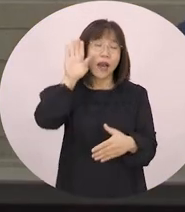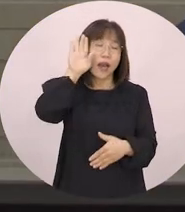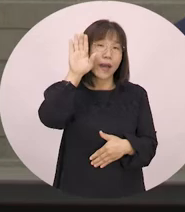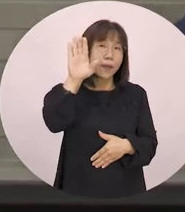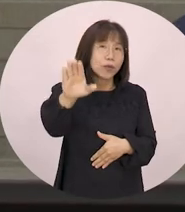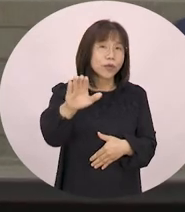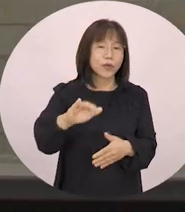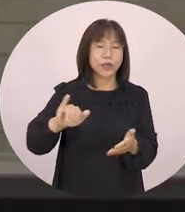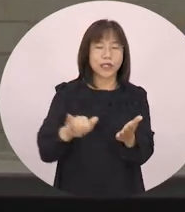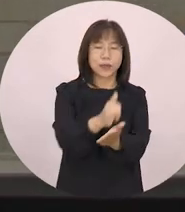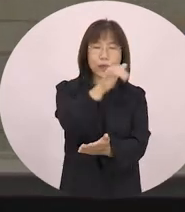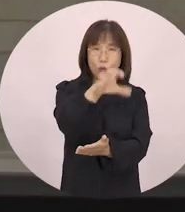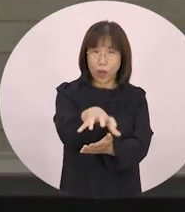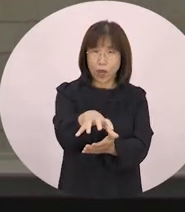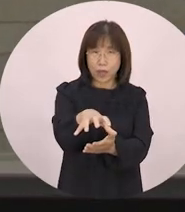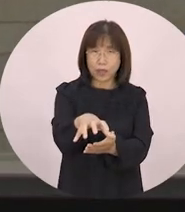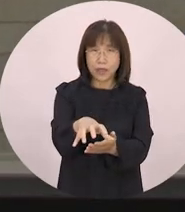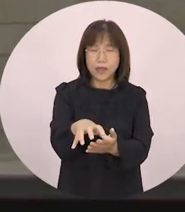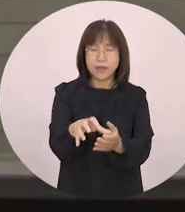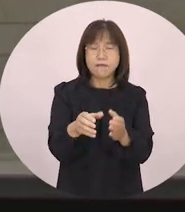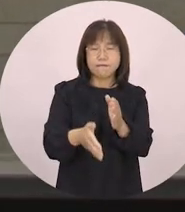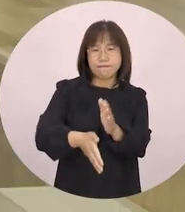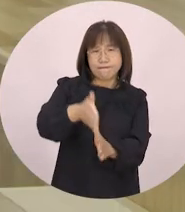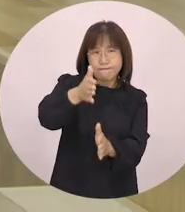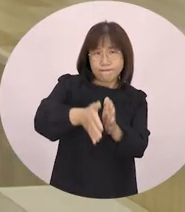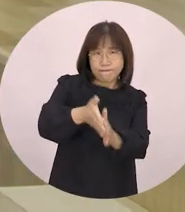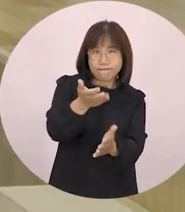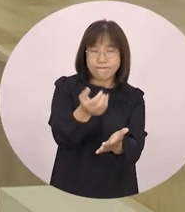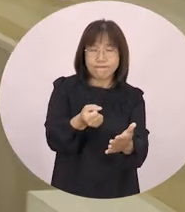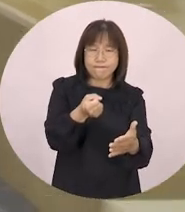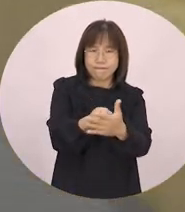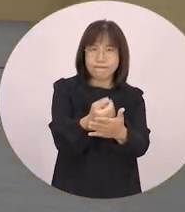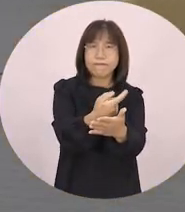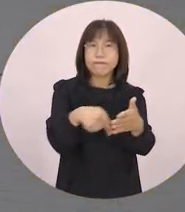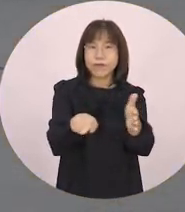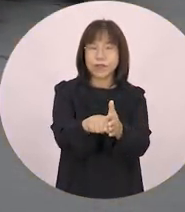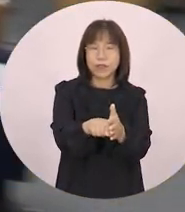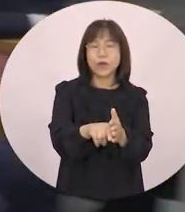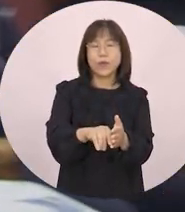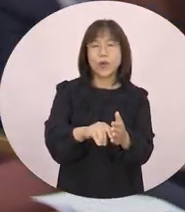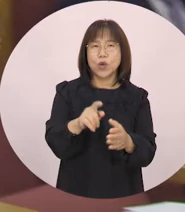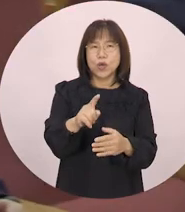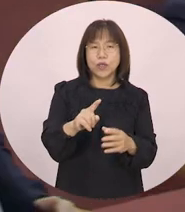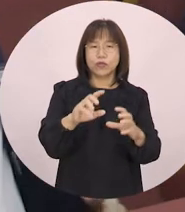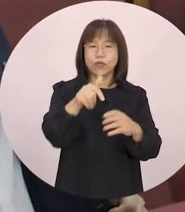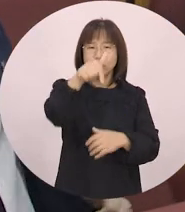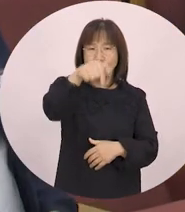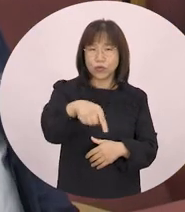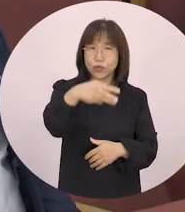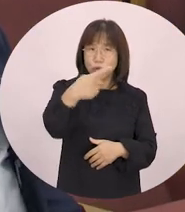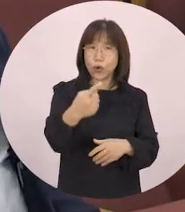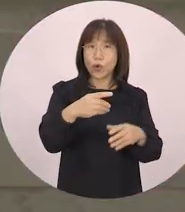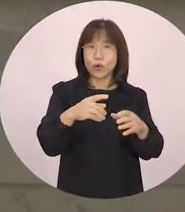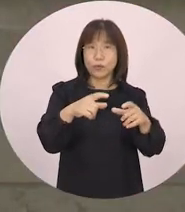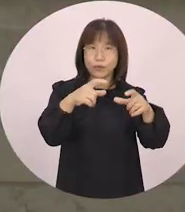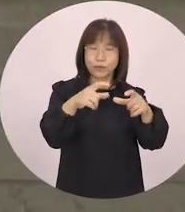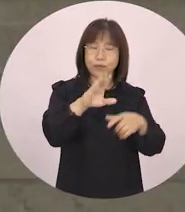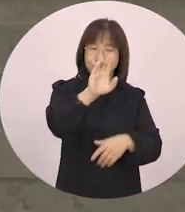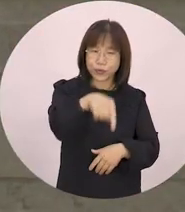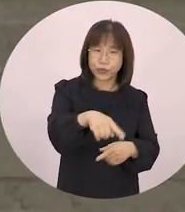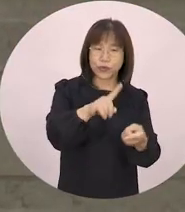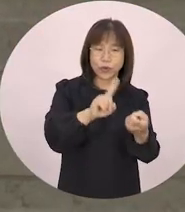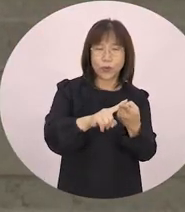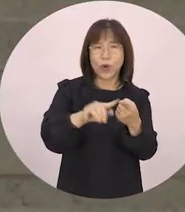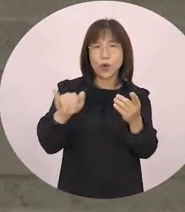한편 강서구는 앞으로도 김포 공안 도시재생 혁신 지구 지정을 위해 서울시와 국토부 한국 공항 공사 등